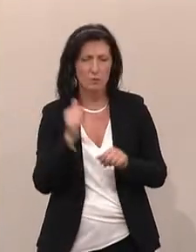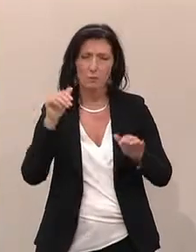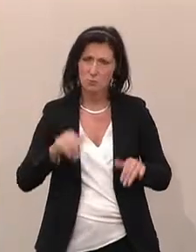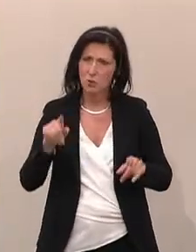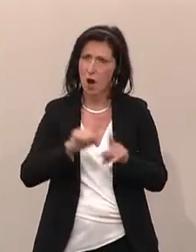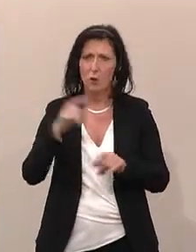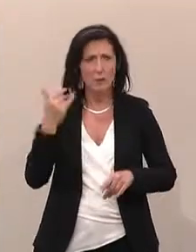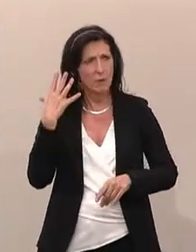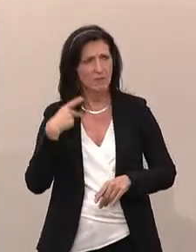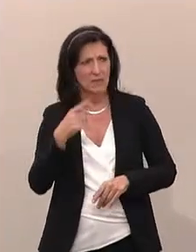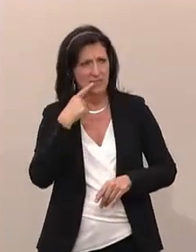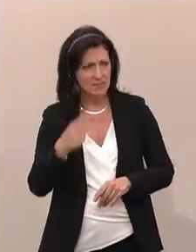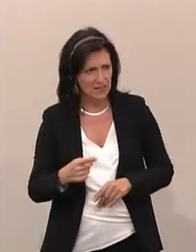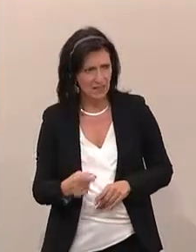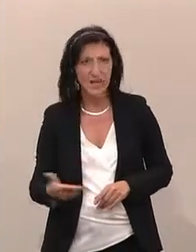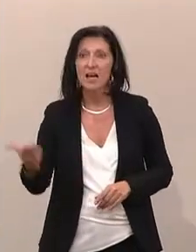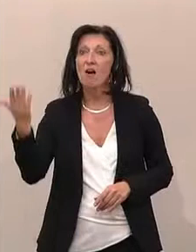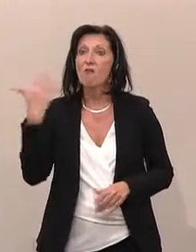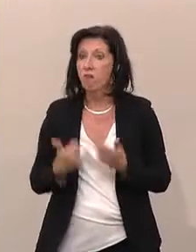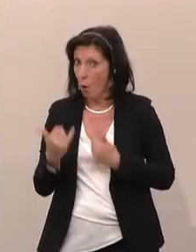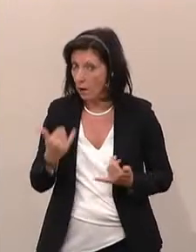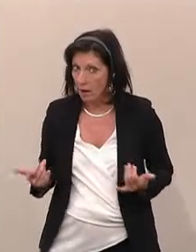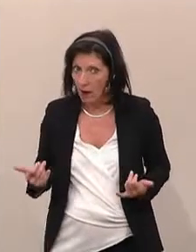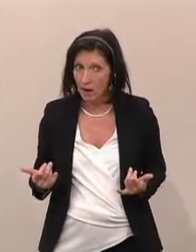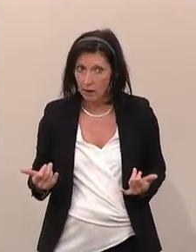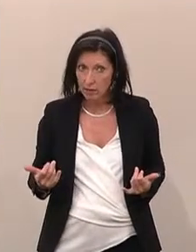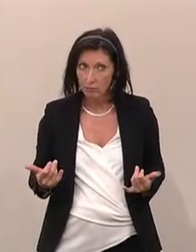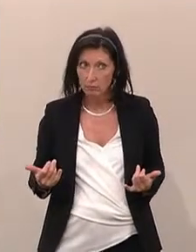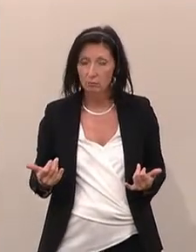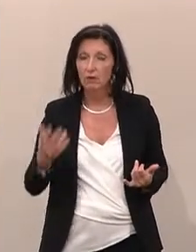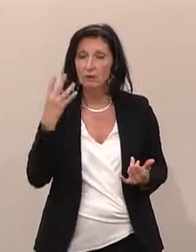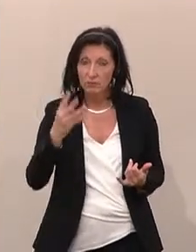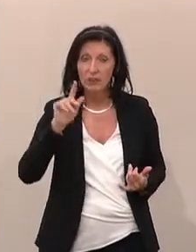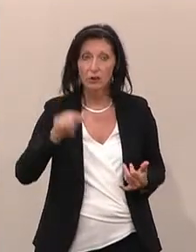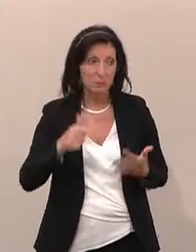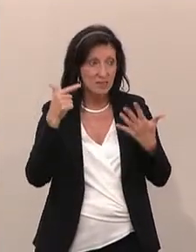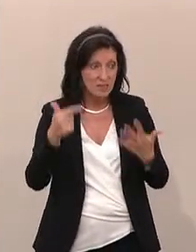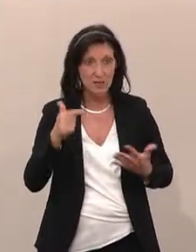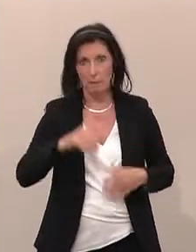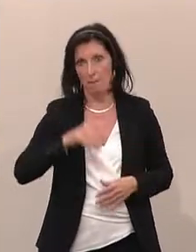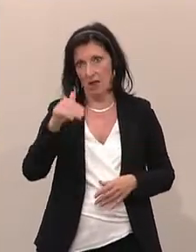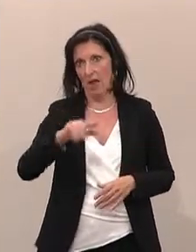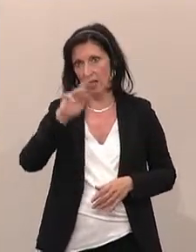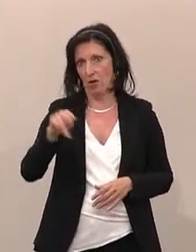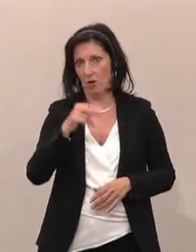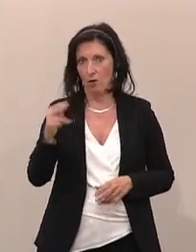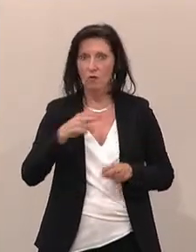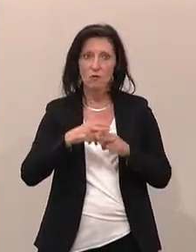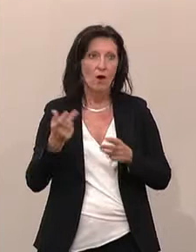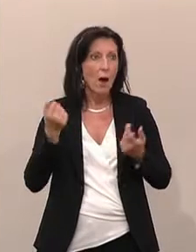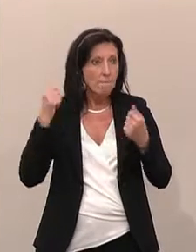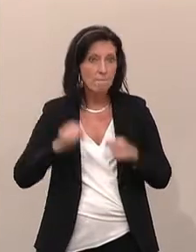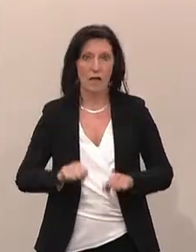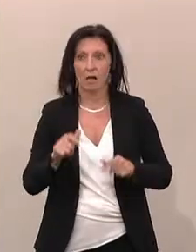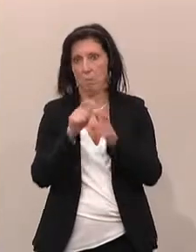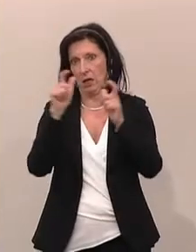wieder erwähnen, dass wir im letzten Jahr 4,7 Milliarden Euro noch einmal für das Bankenpaket gebraucht